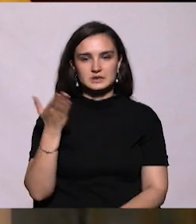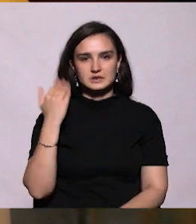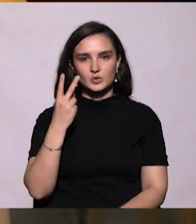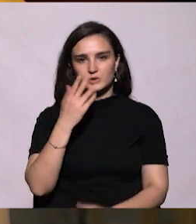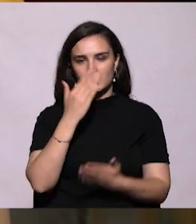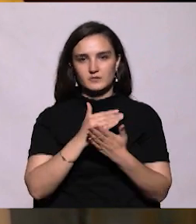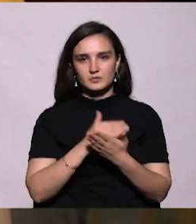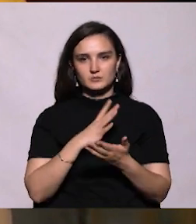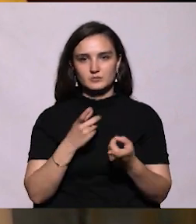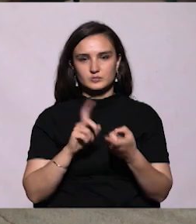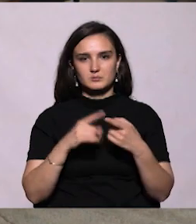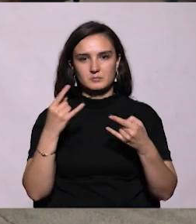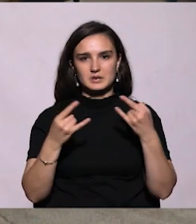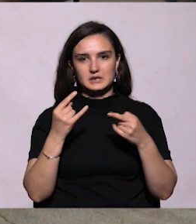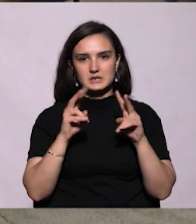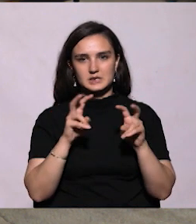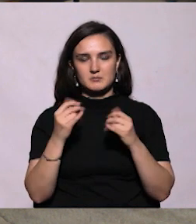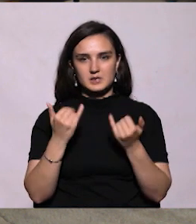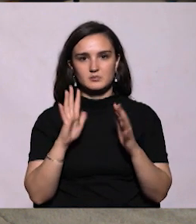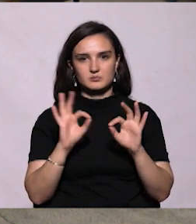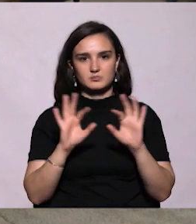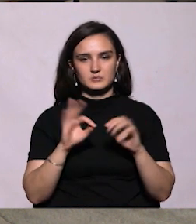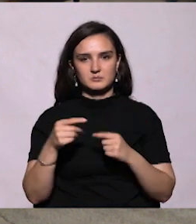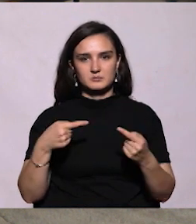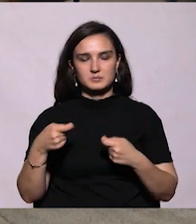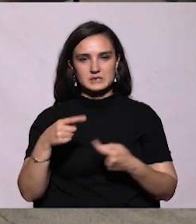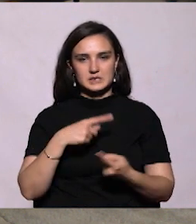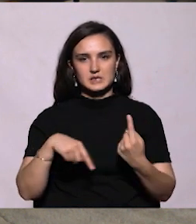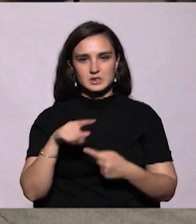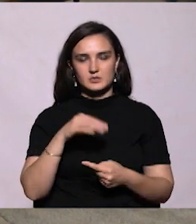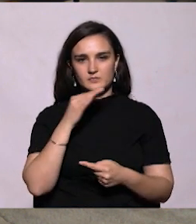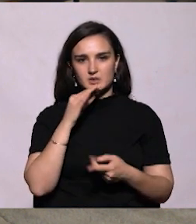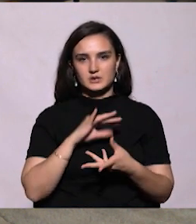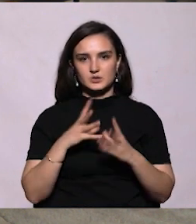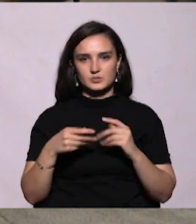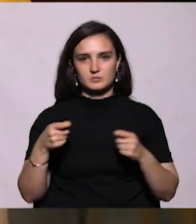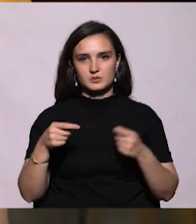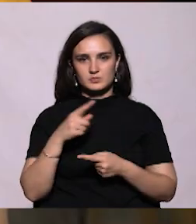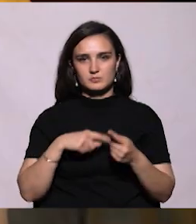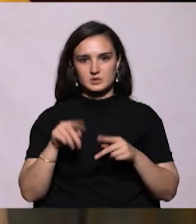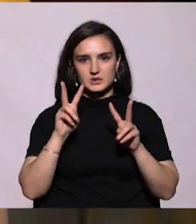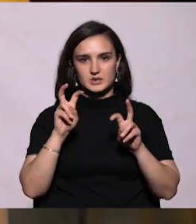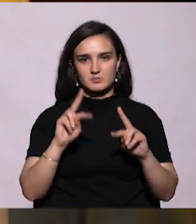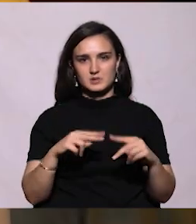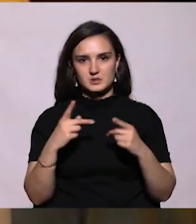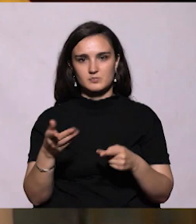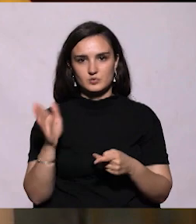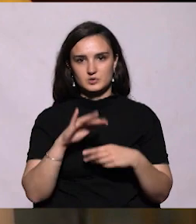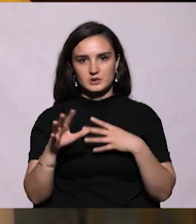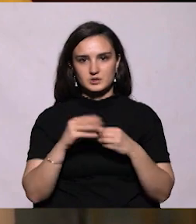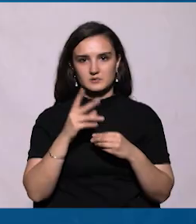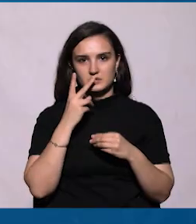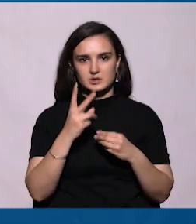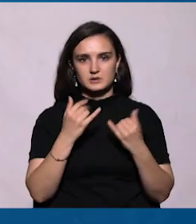გაკვეთილი შეეხებოდა მედიის თემას, თუმცა ახლა ვისაუბრებთ ბიზნესზე. ვიდრე უშუალოდ ბიზნესის თემაზე გადავიდოდეთ, მოდით ერთად